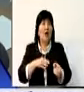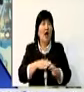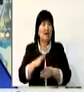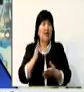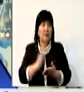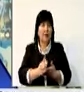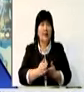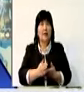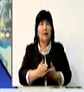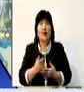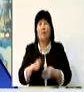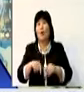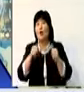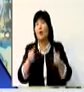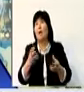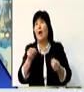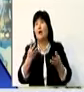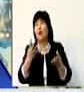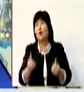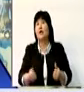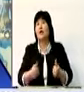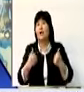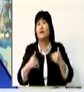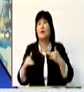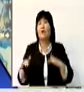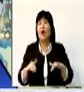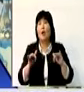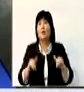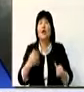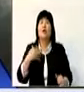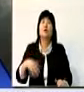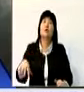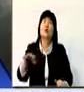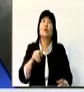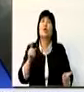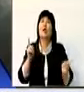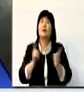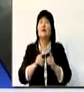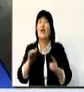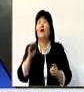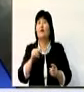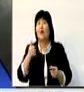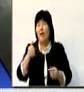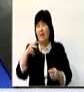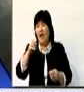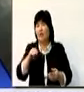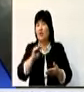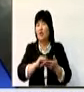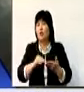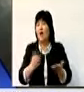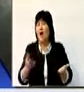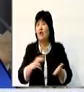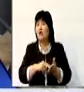келеді. Тіл реформасы әлі күнге дейін қызу талқыға түсуде. Сыр өңірінде бас қосқан филолог ғалымдар латын жазуына көшу қалай